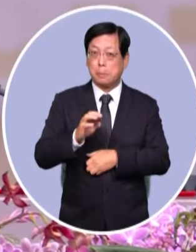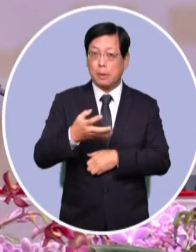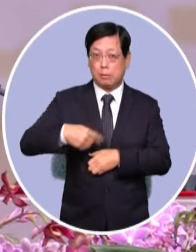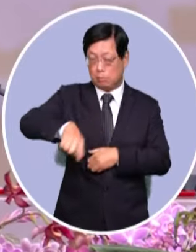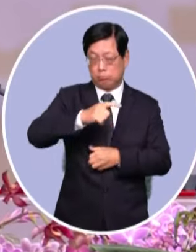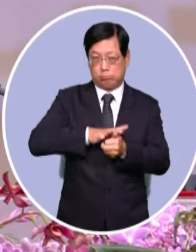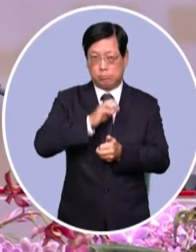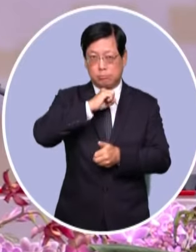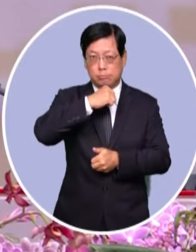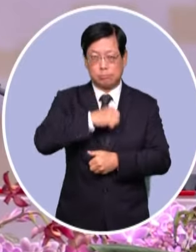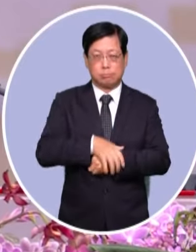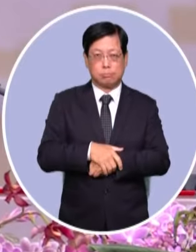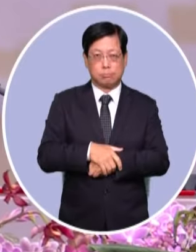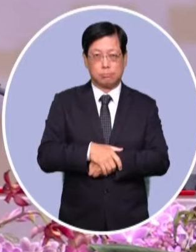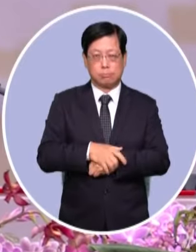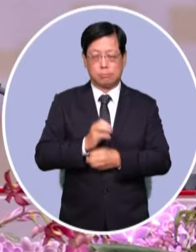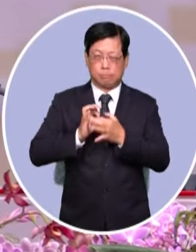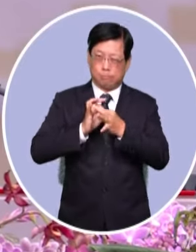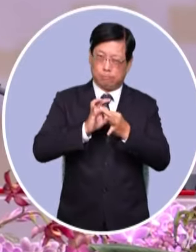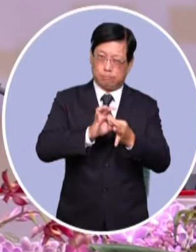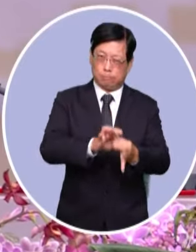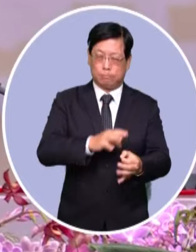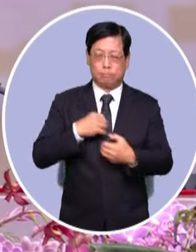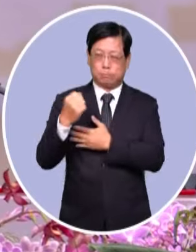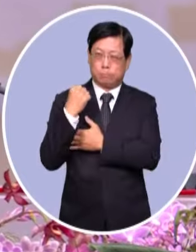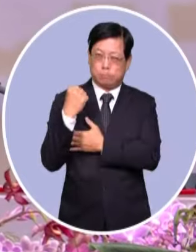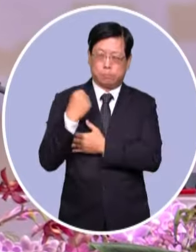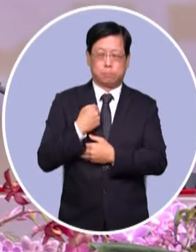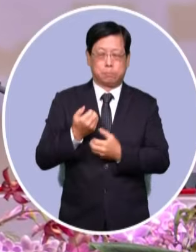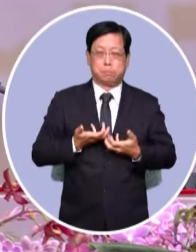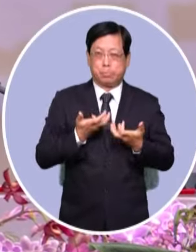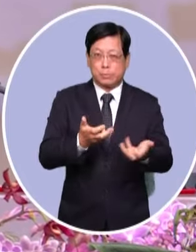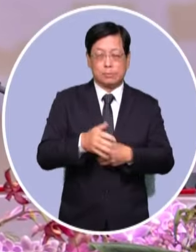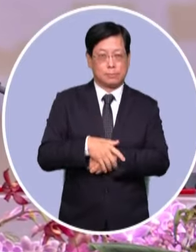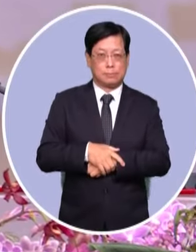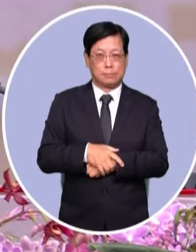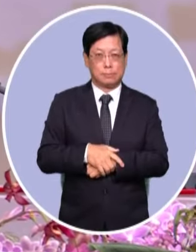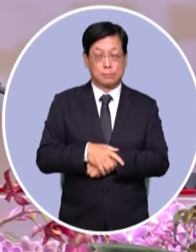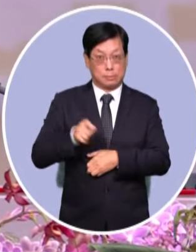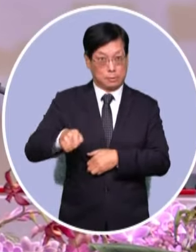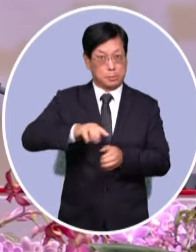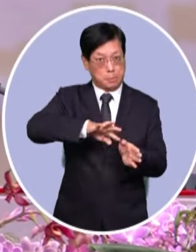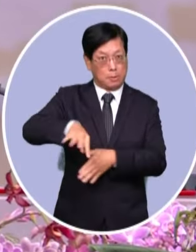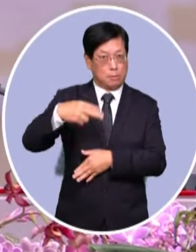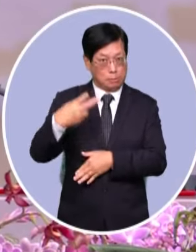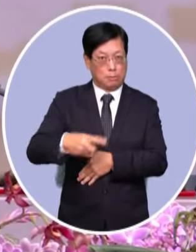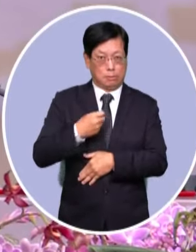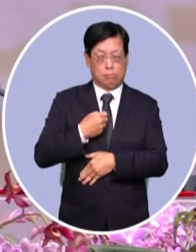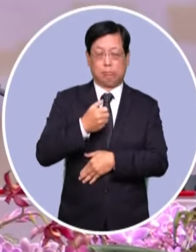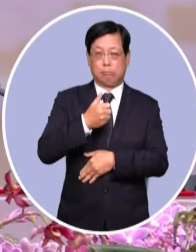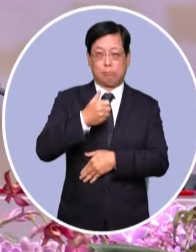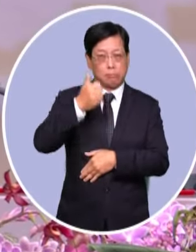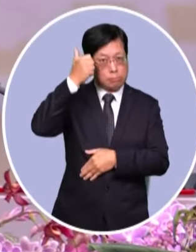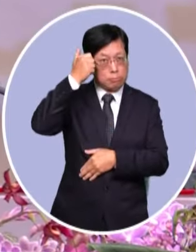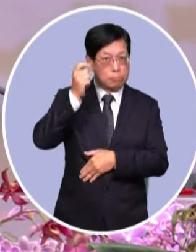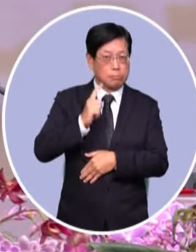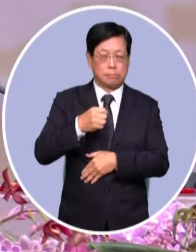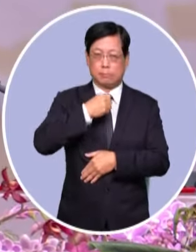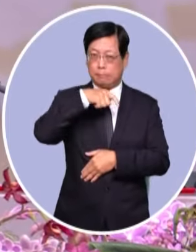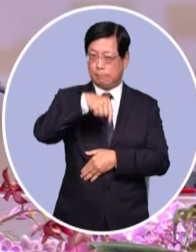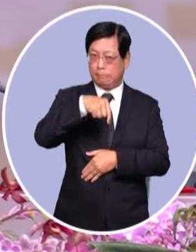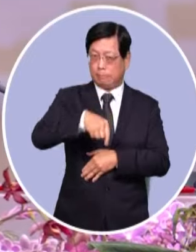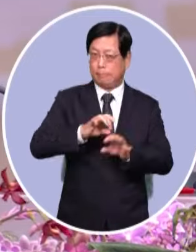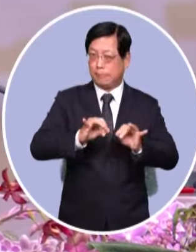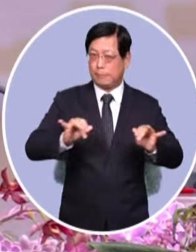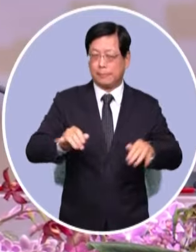台湾一路打拼下来。除了他们，我们应该更感恩在台湾这片